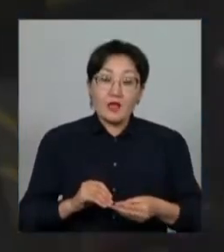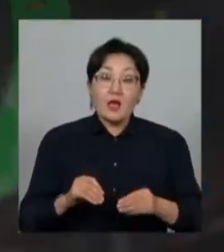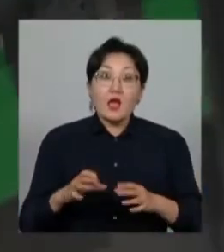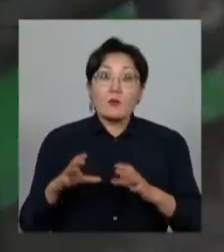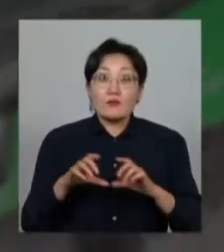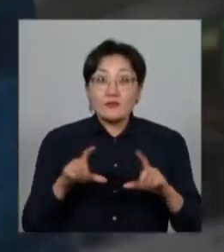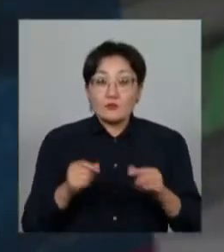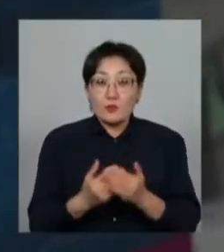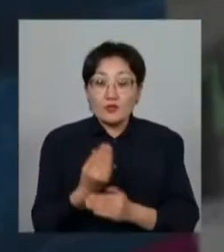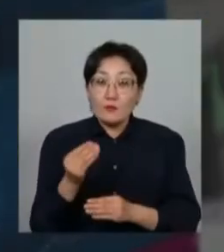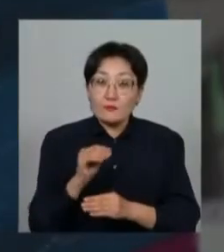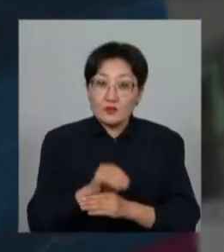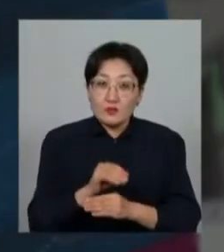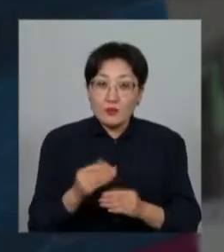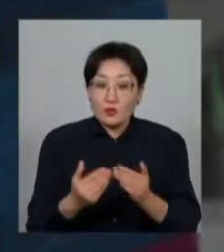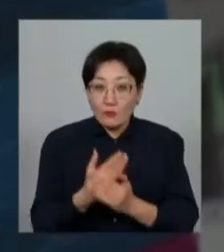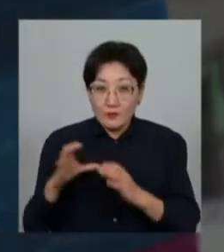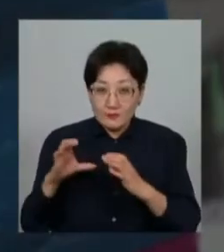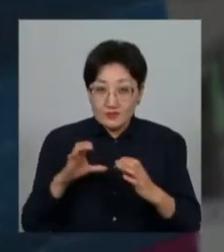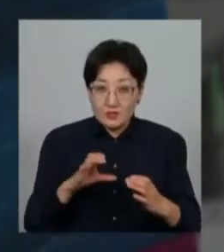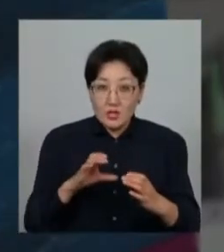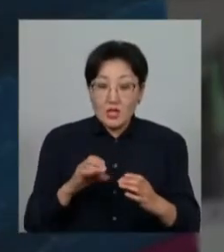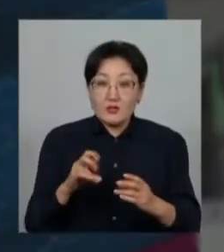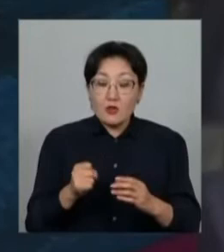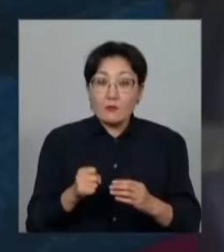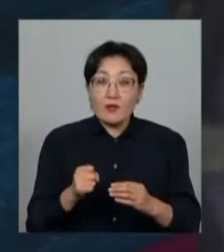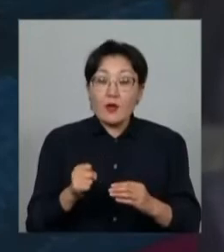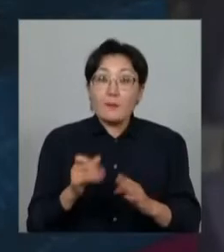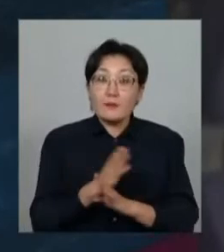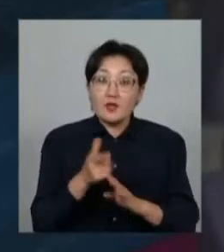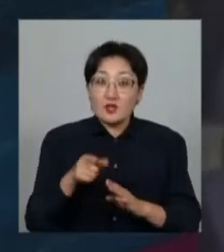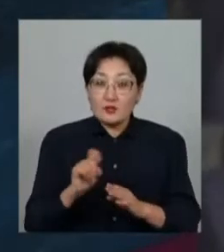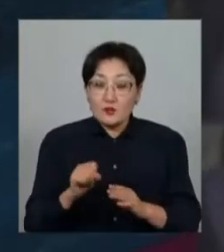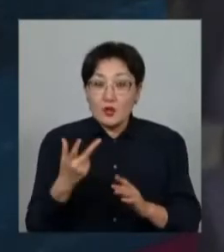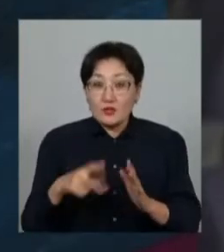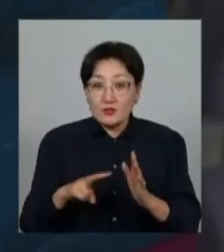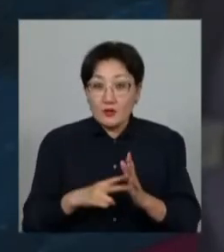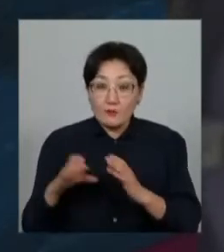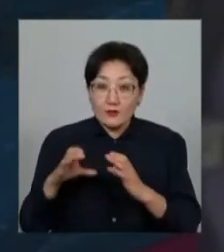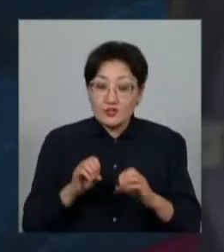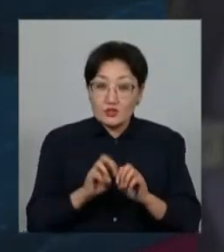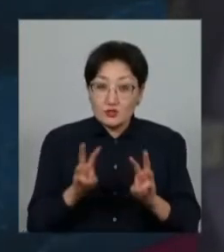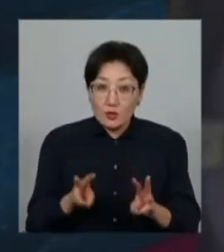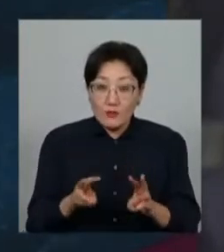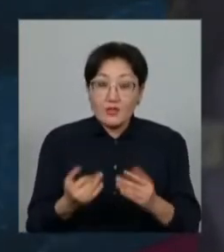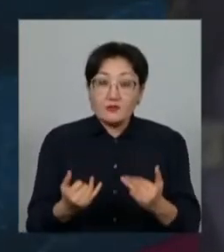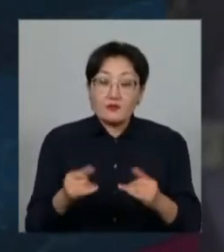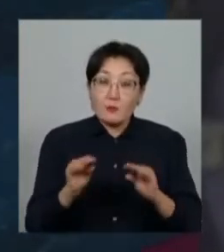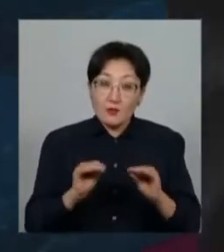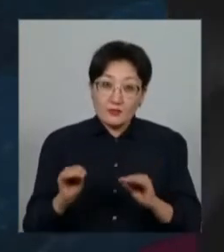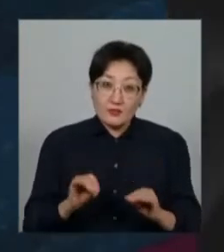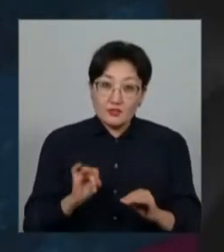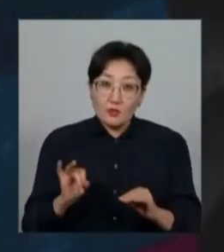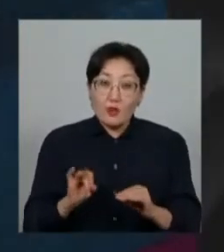Автопарк Алматы вновь пополнился новенькими автобусами на природном газе. Все 37 машин оснащены современным оборудованием